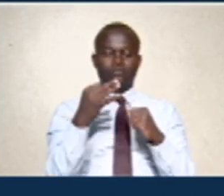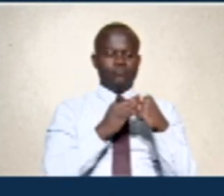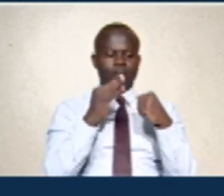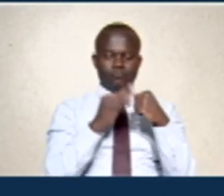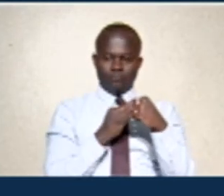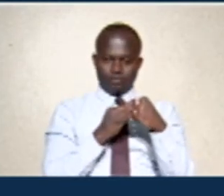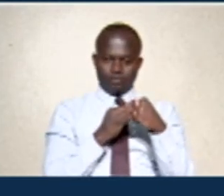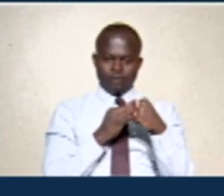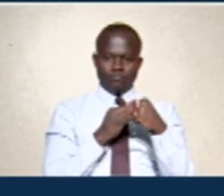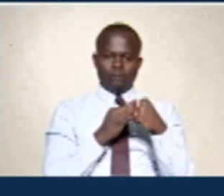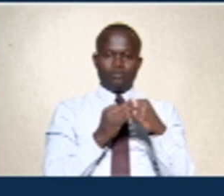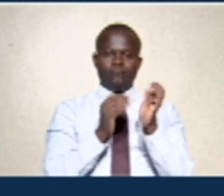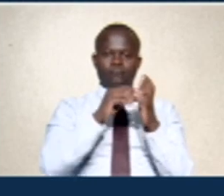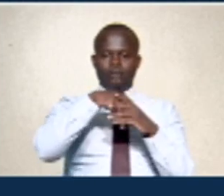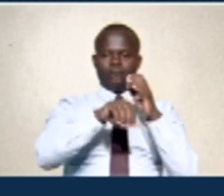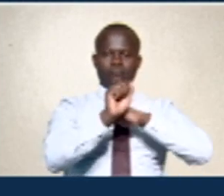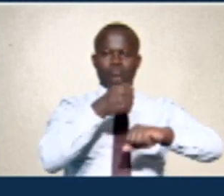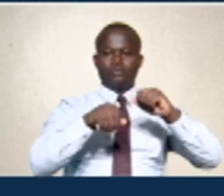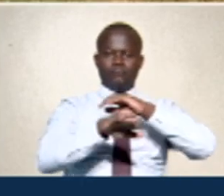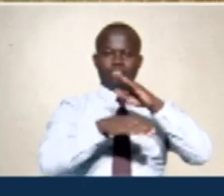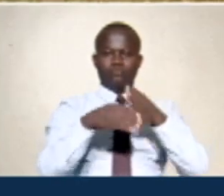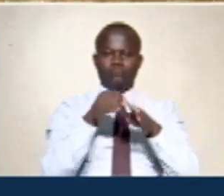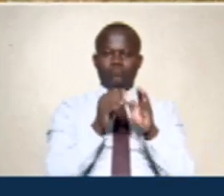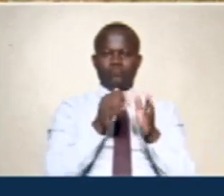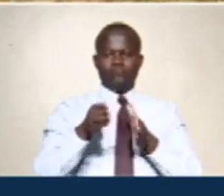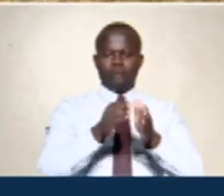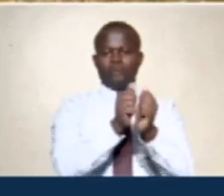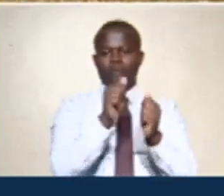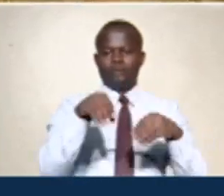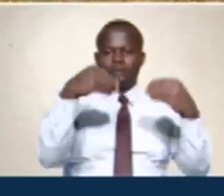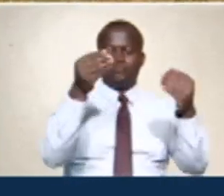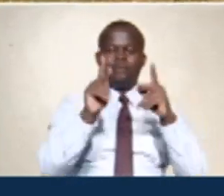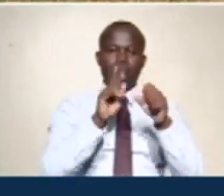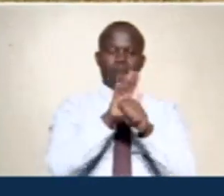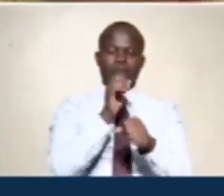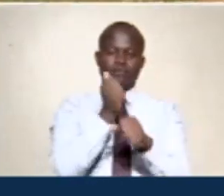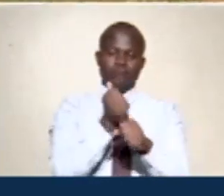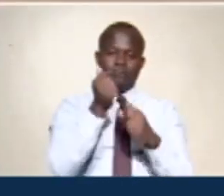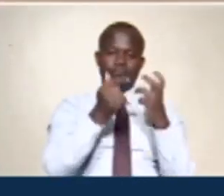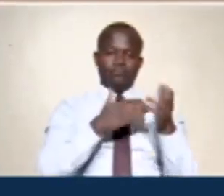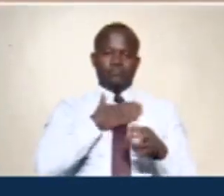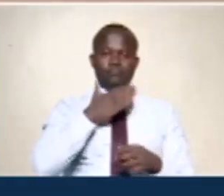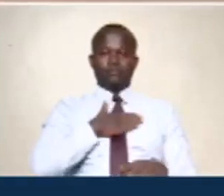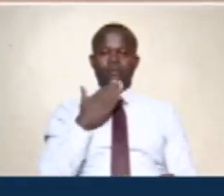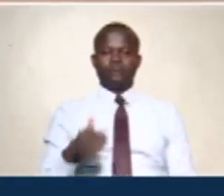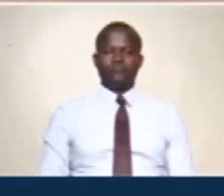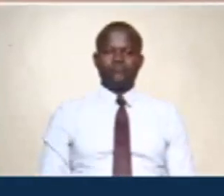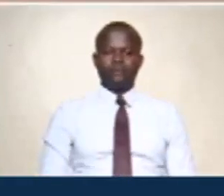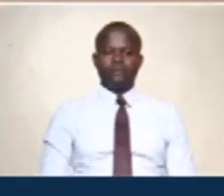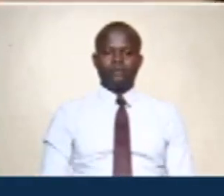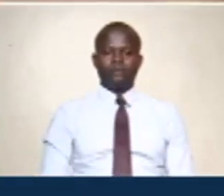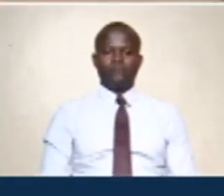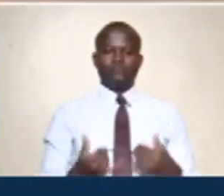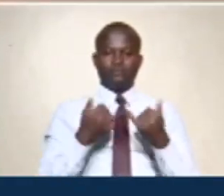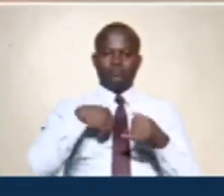588 harimo n'ibikorwa remezo bizubakwa nk'imihanda n'ibindi biha benshi akazi ibintu abaturage bishimiye tukaba